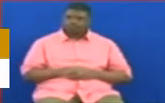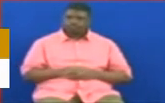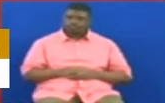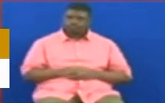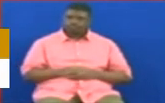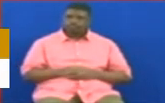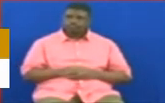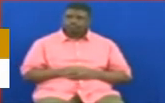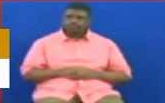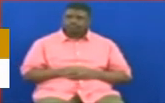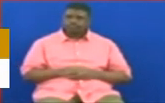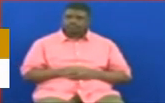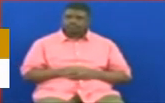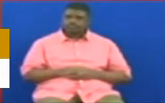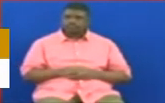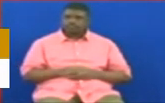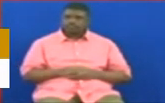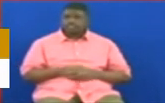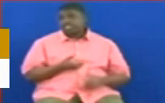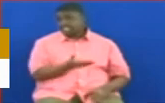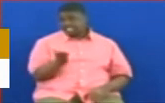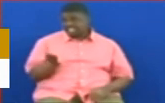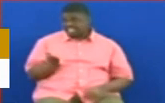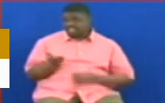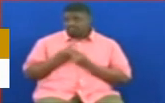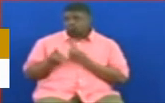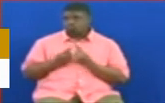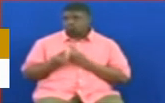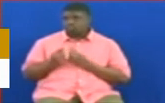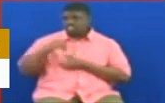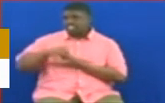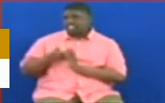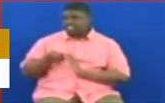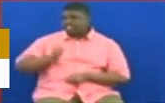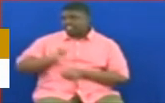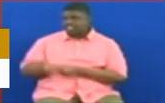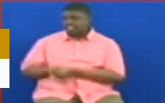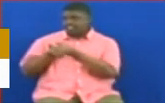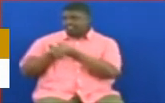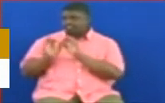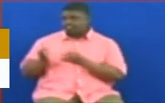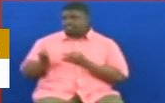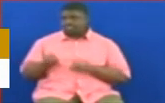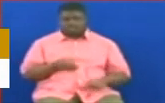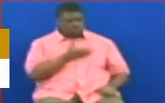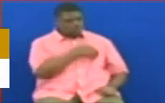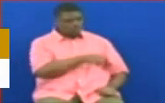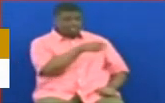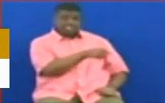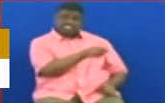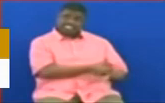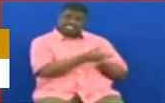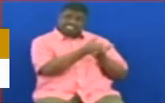Lingine Mheshimiwa Speaker, limezungumzwa swala la private sector inasaidiaje. Naibu Waziri amelizungumza vizuri na kifungu kile cha